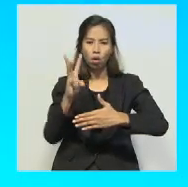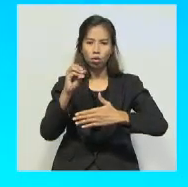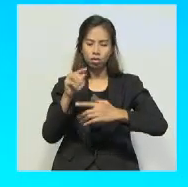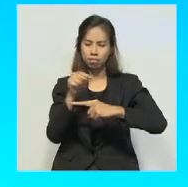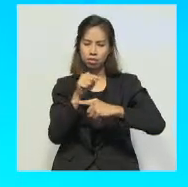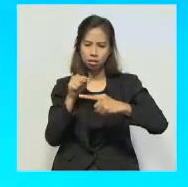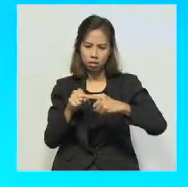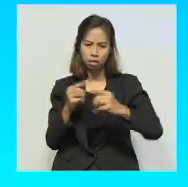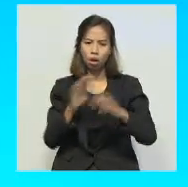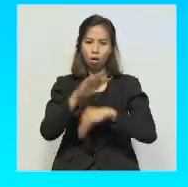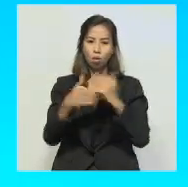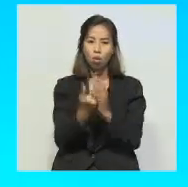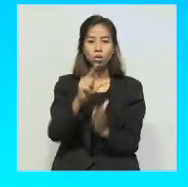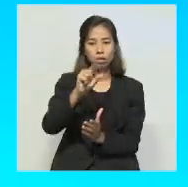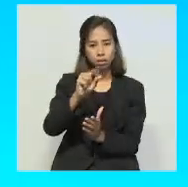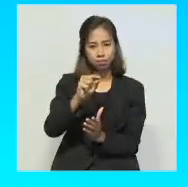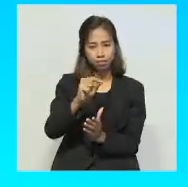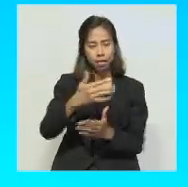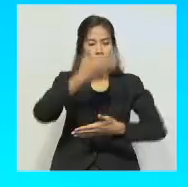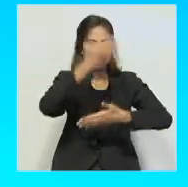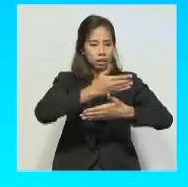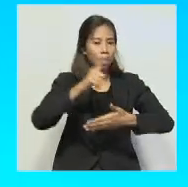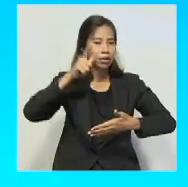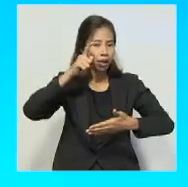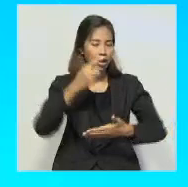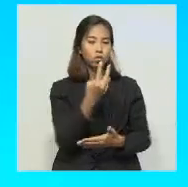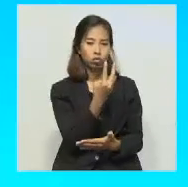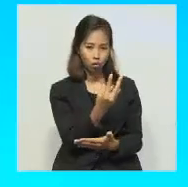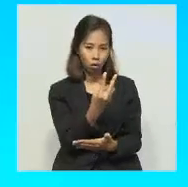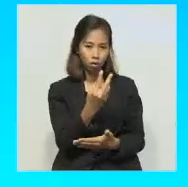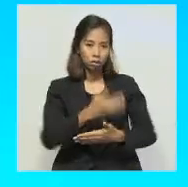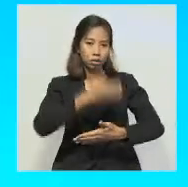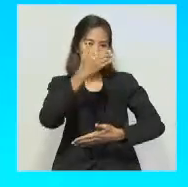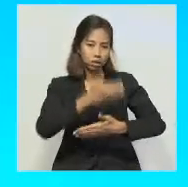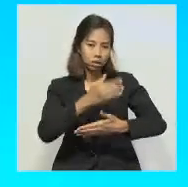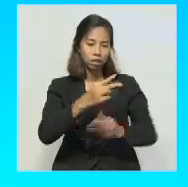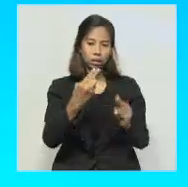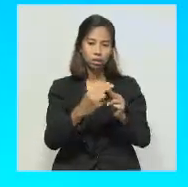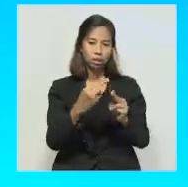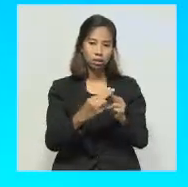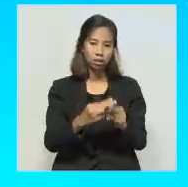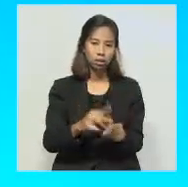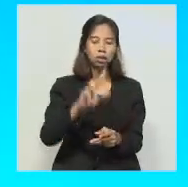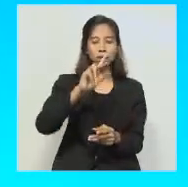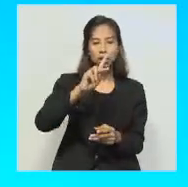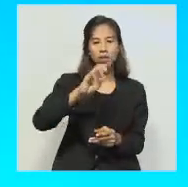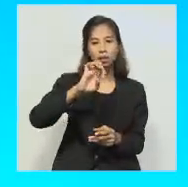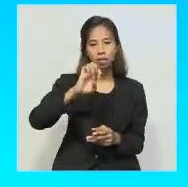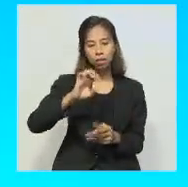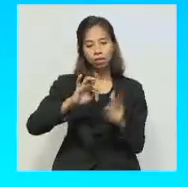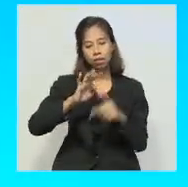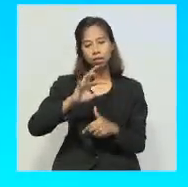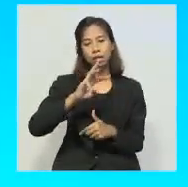ม 20 แงด้กันแ่งเป็นขนาดใหญ่มี 2 แห่ง YouTube เคือนกิ truths. เคือน กวง อุโดม ทำoc